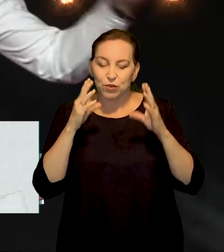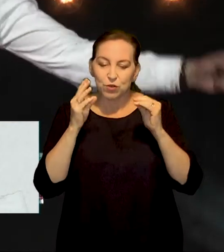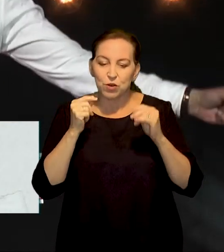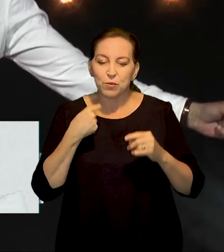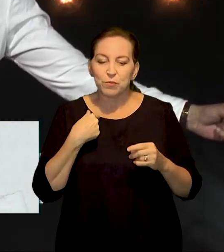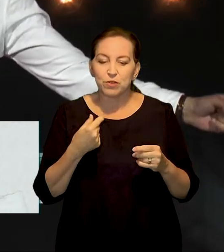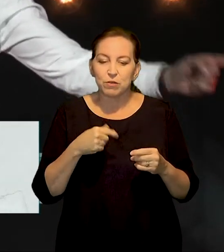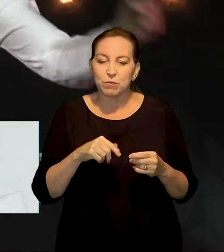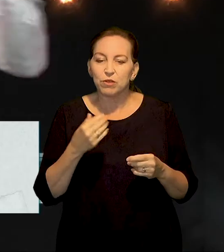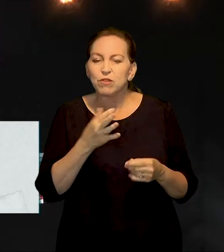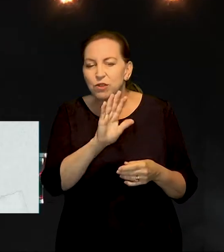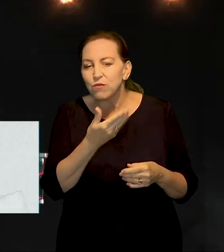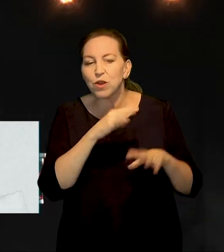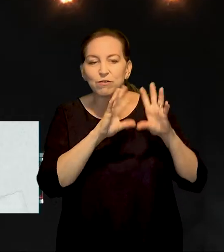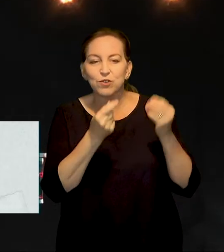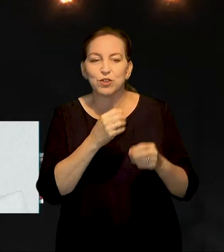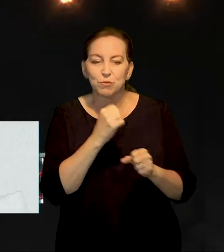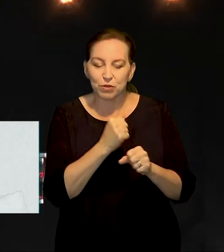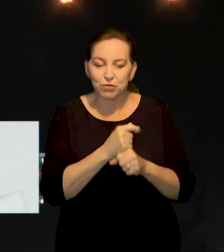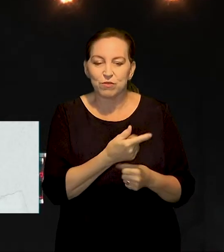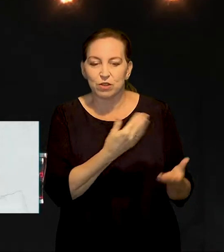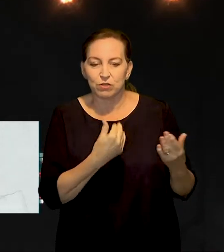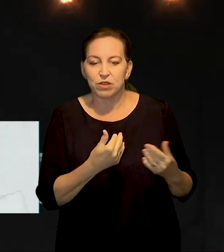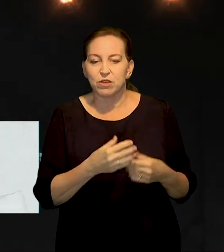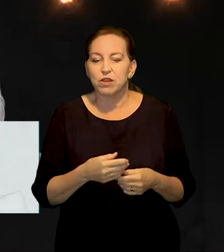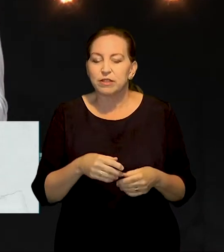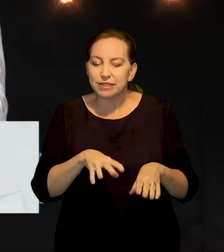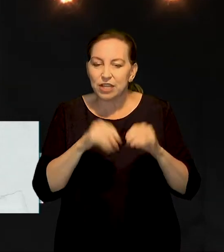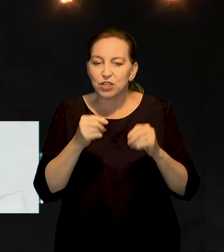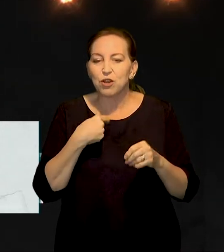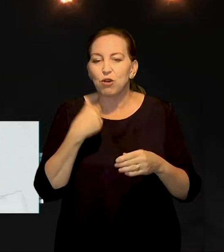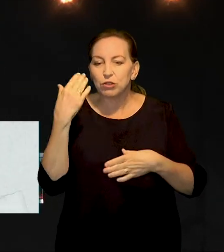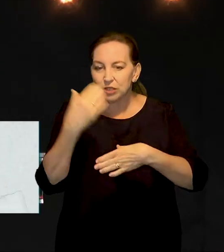od ostatnich, a zakończ na pierwszych.